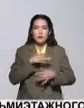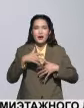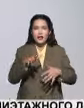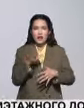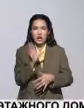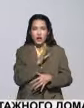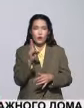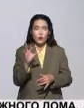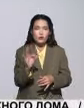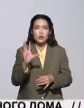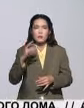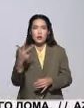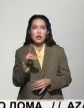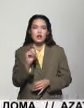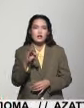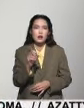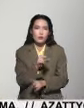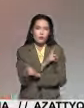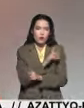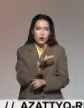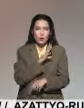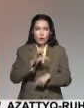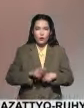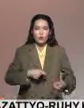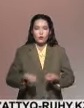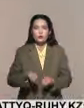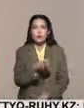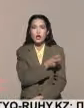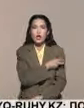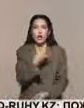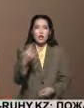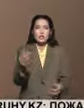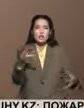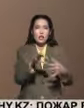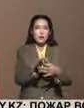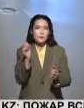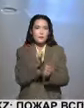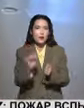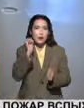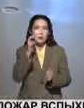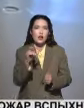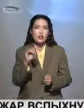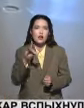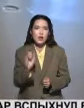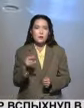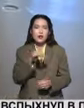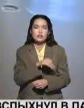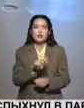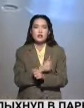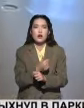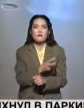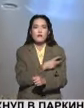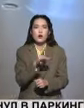одышкой. Однако вскоре маленький Дербес умер. По словам руководства больницы, с ними на связи постоянно была бабушка Дербеса и их коллега,